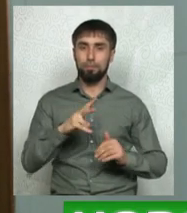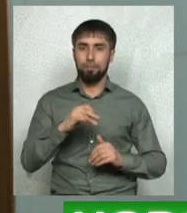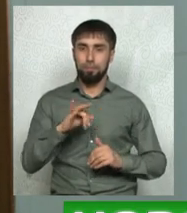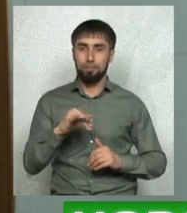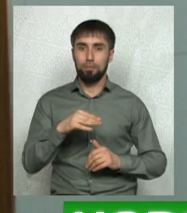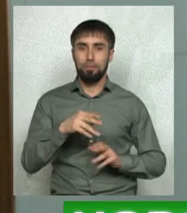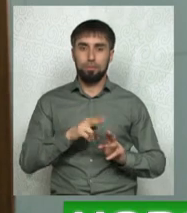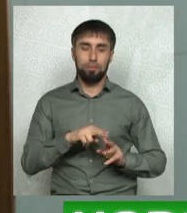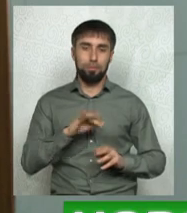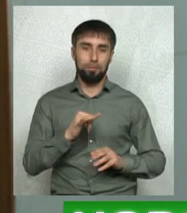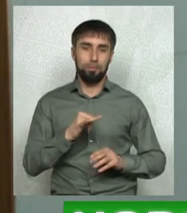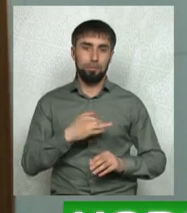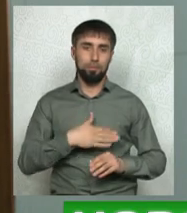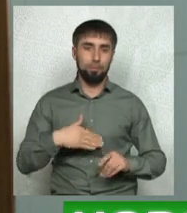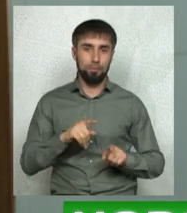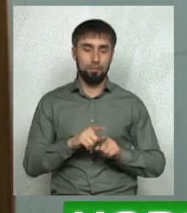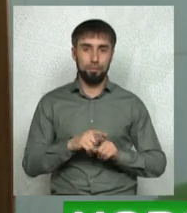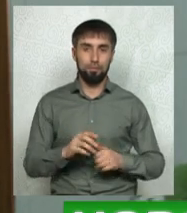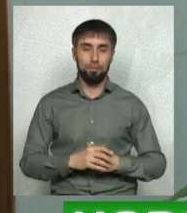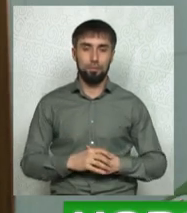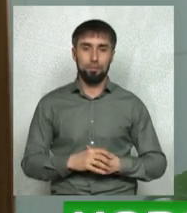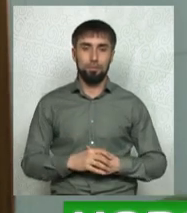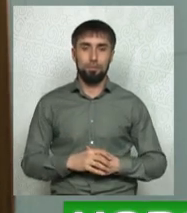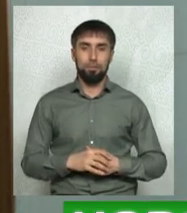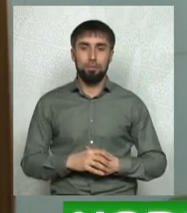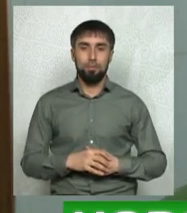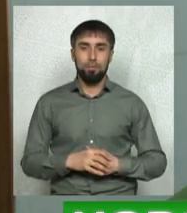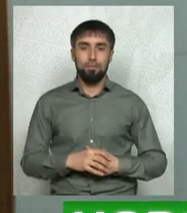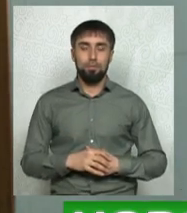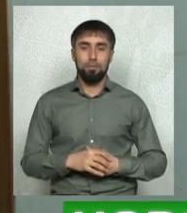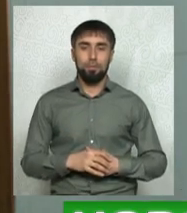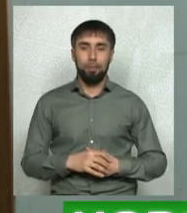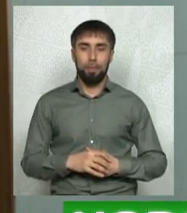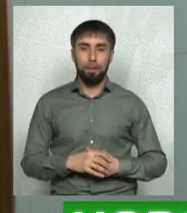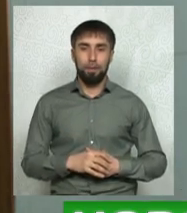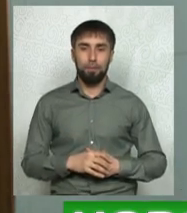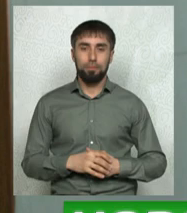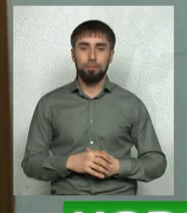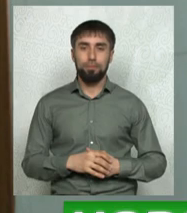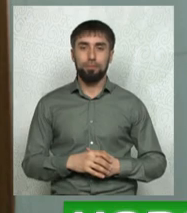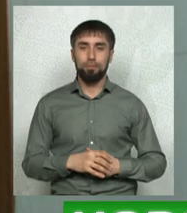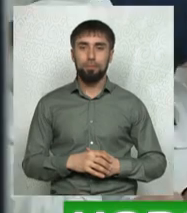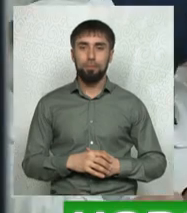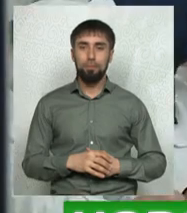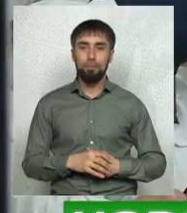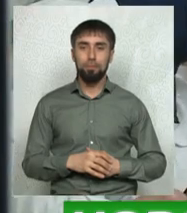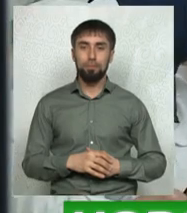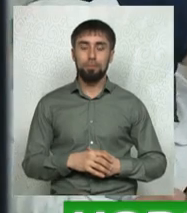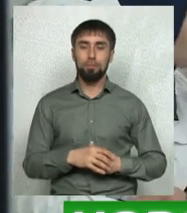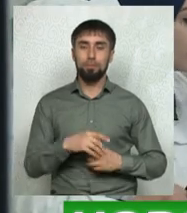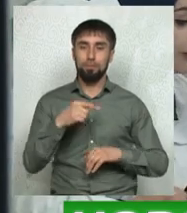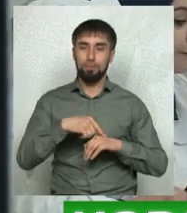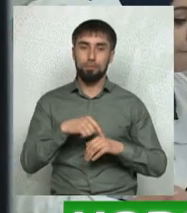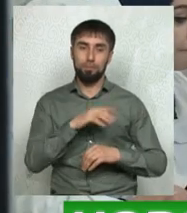глубина около 10%. Это ожоги, термический ожог лица, шеи, верхних, нижних конечностей, туловища.